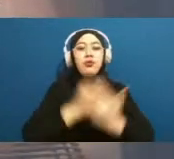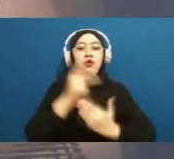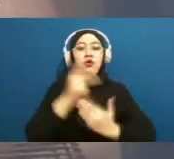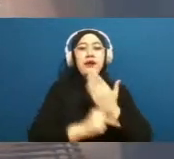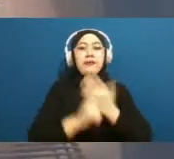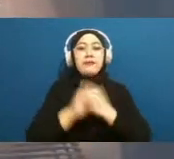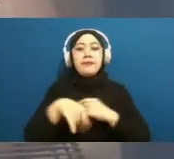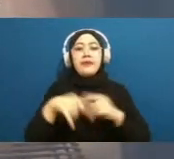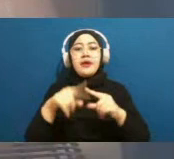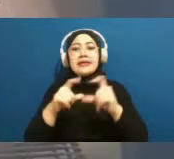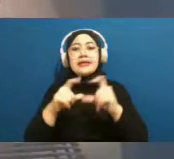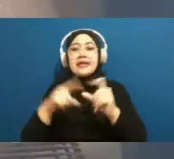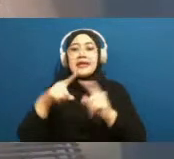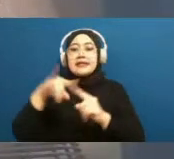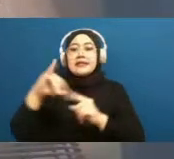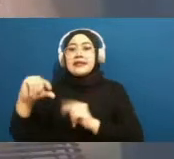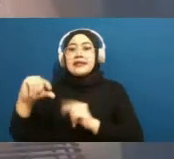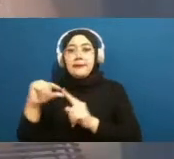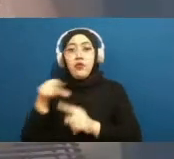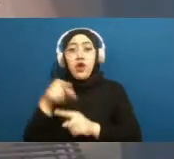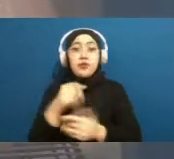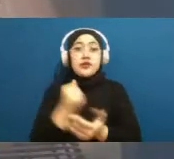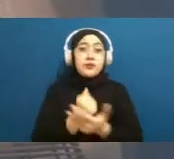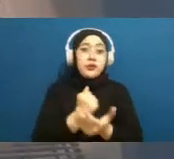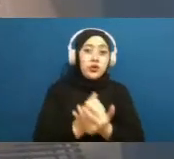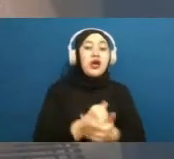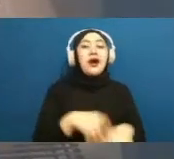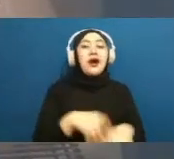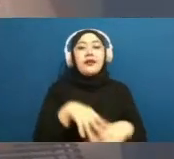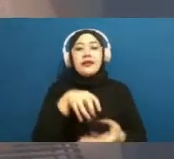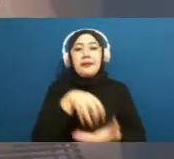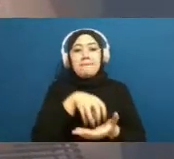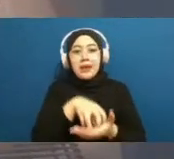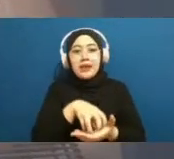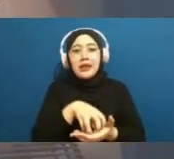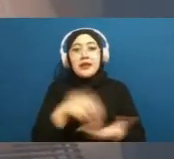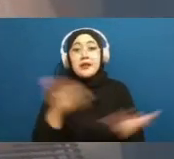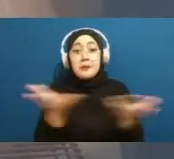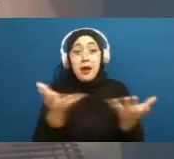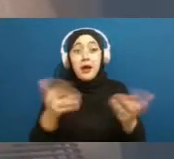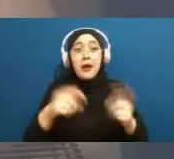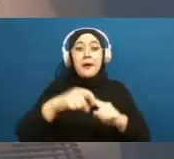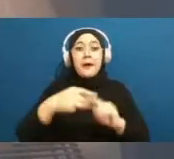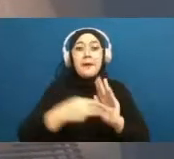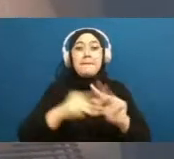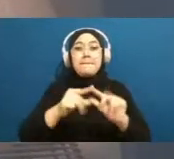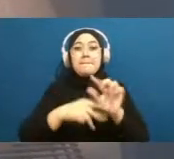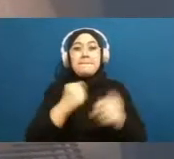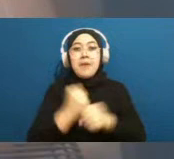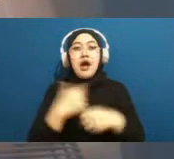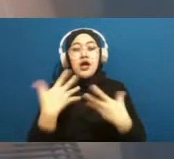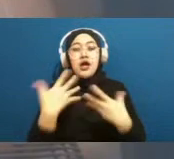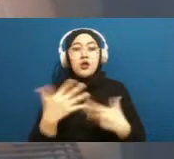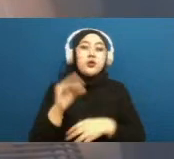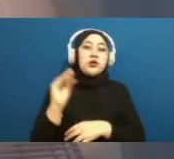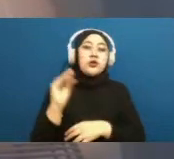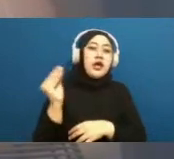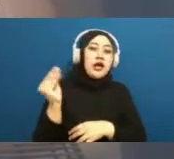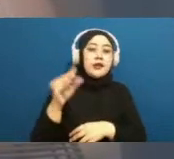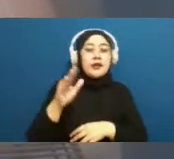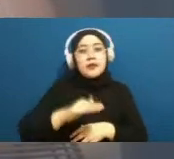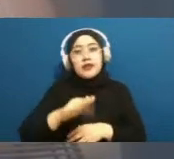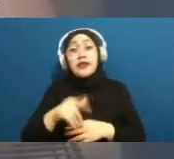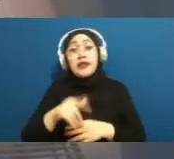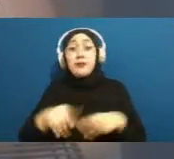Jadi walaupun restoran kita letaknya di Kemang atau di Jakarta Selatan, kita bisa jualan di Bekasi, kita bisa jualan di